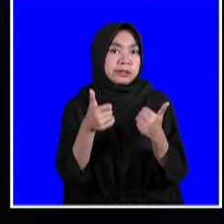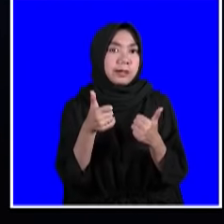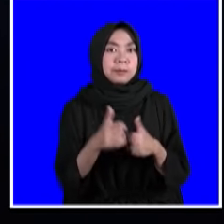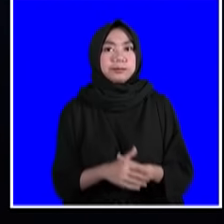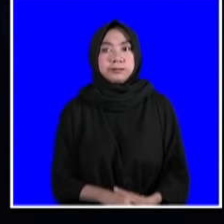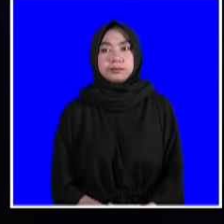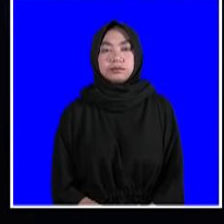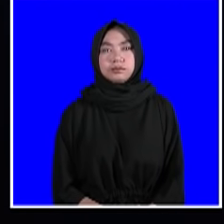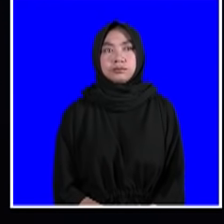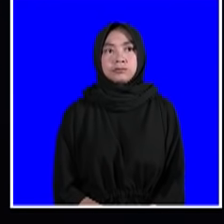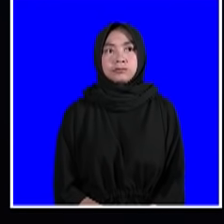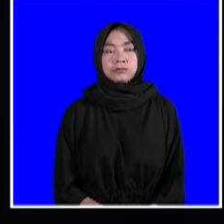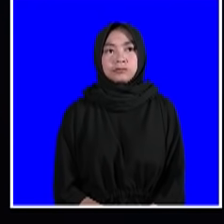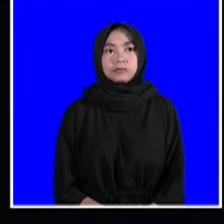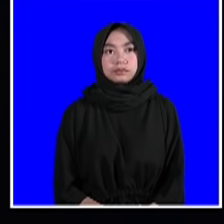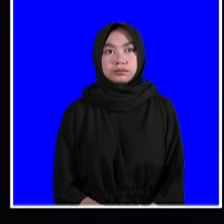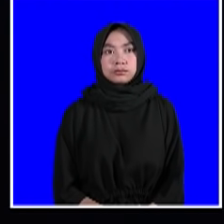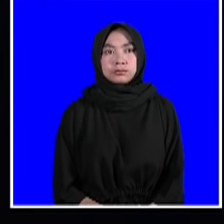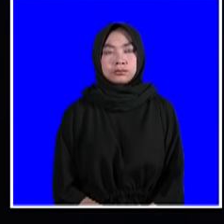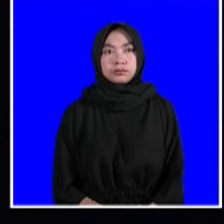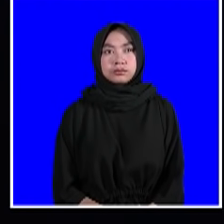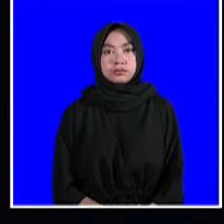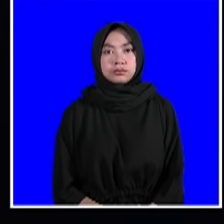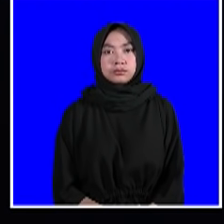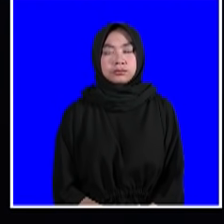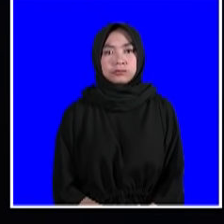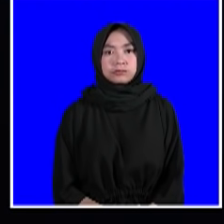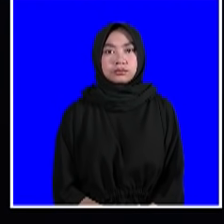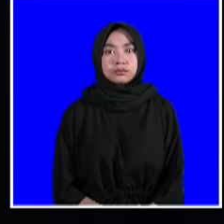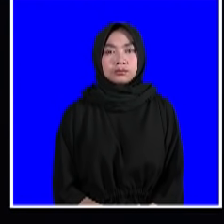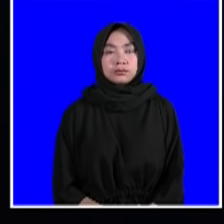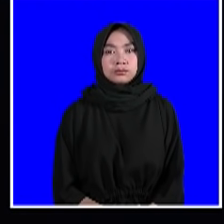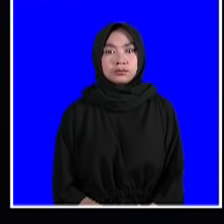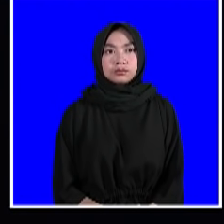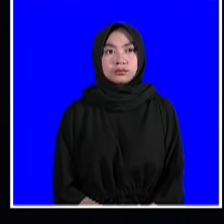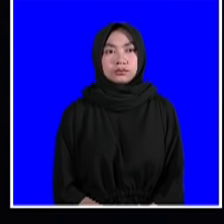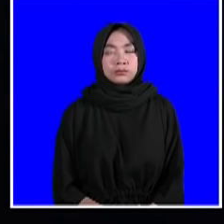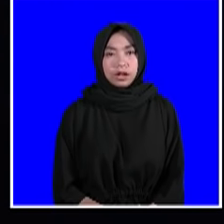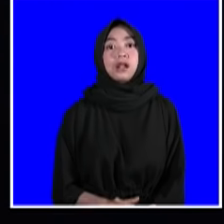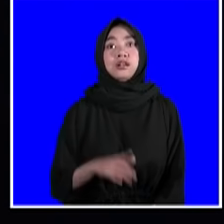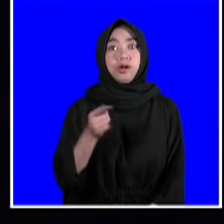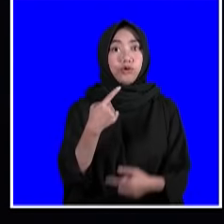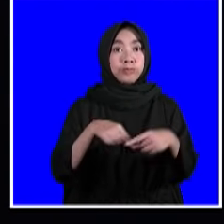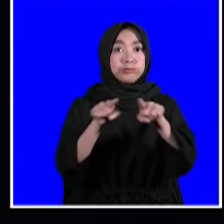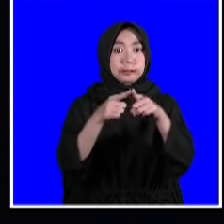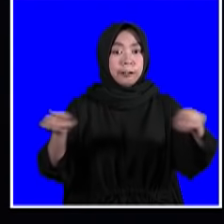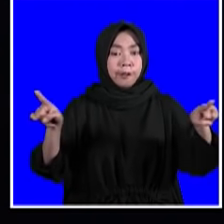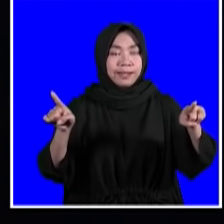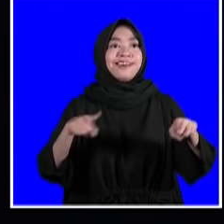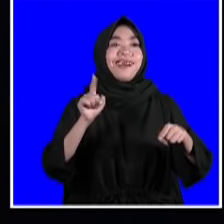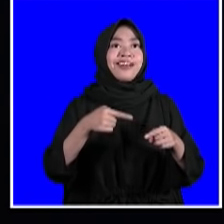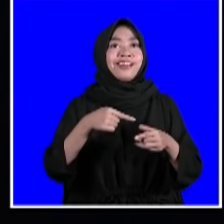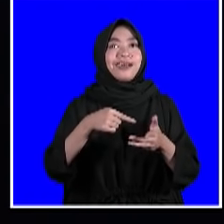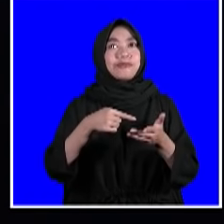kalau risiko perceraian terjadi, ada mekanisme mengenai harta gono